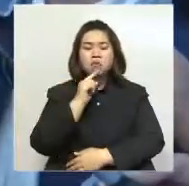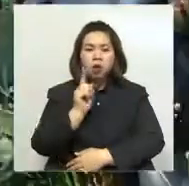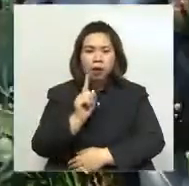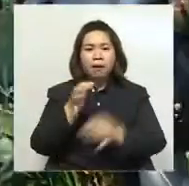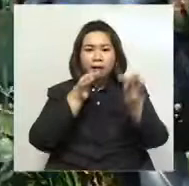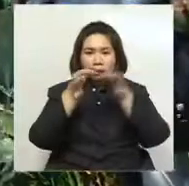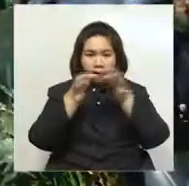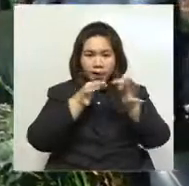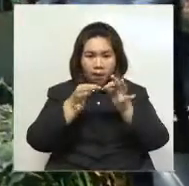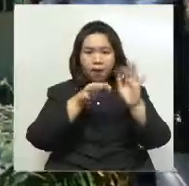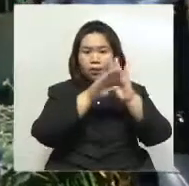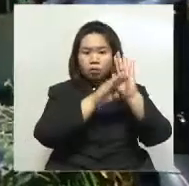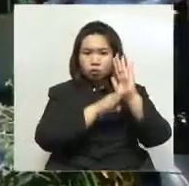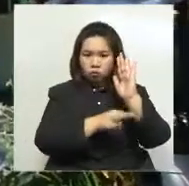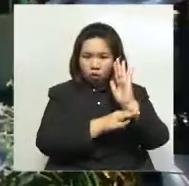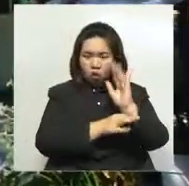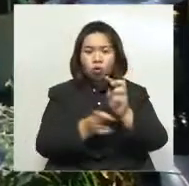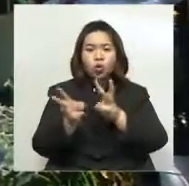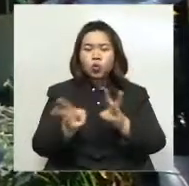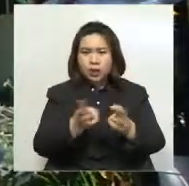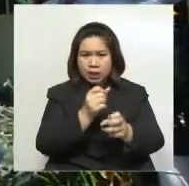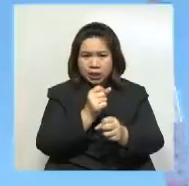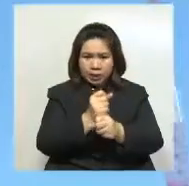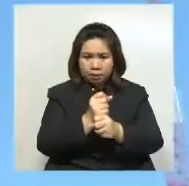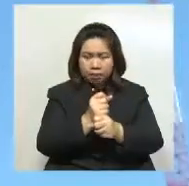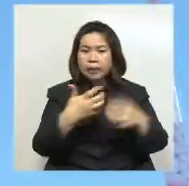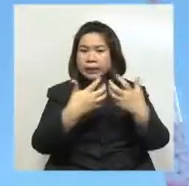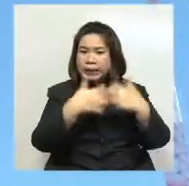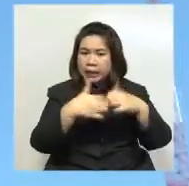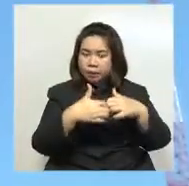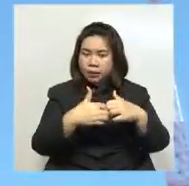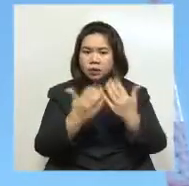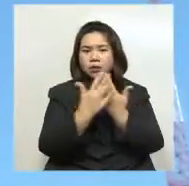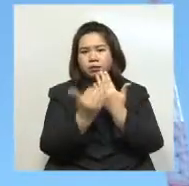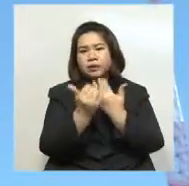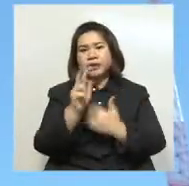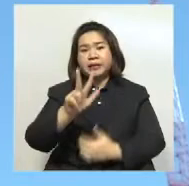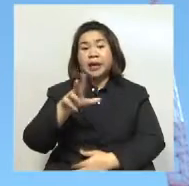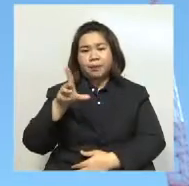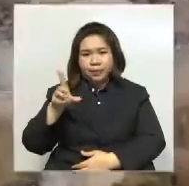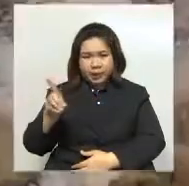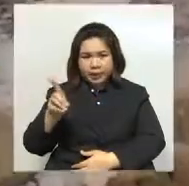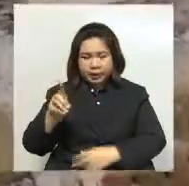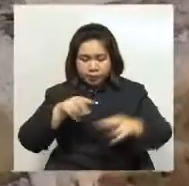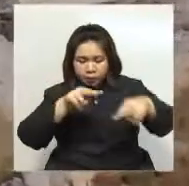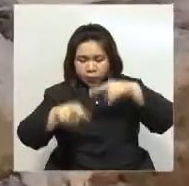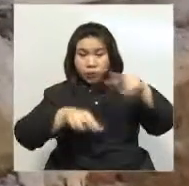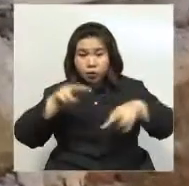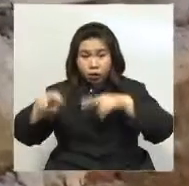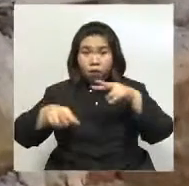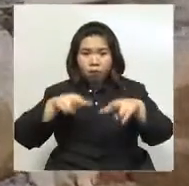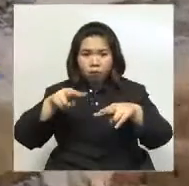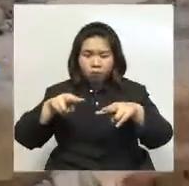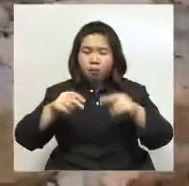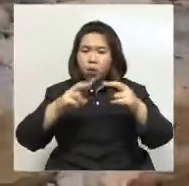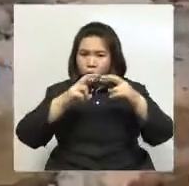ายค่ะถึงวิธีการใช้แล้วก็หลักการของเครื่องมือ 3D เลเซอร์สแกนนิ่งนะคะที่นำมาตรวจสอบ